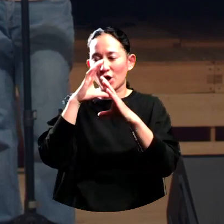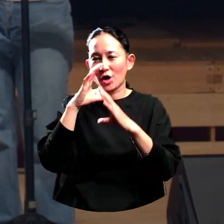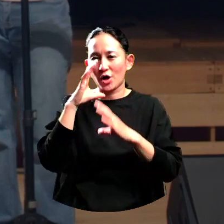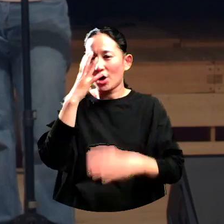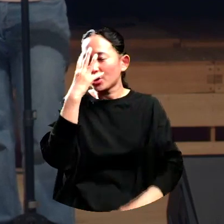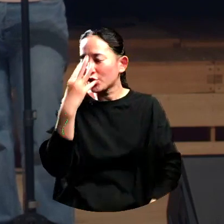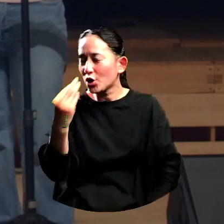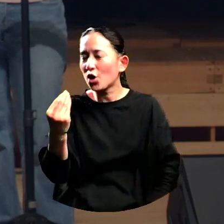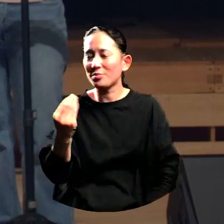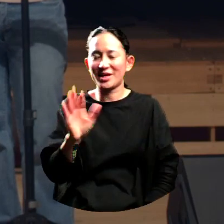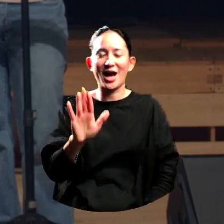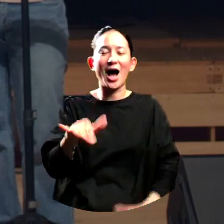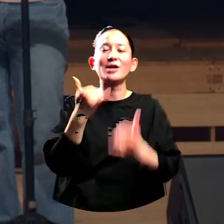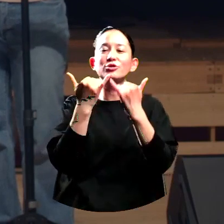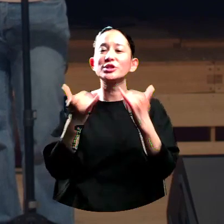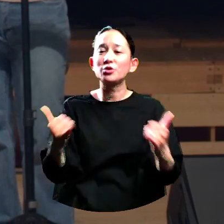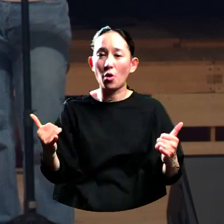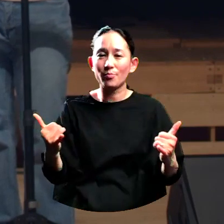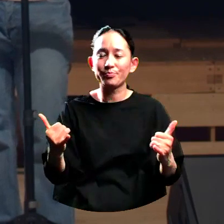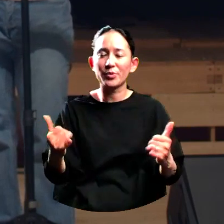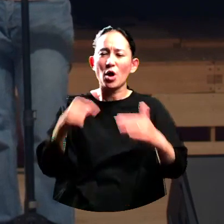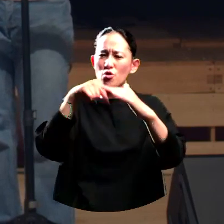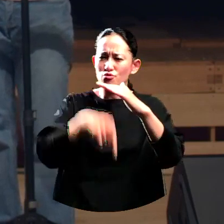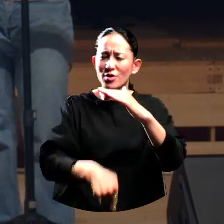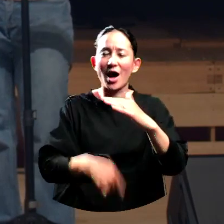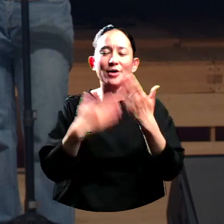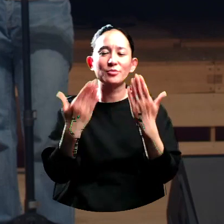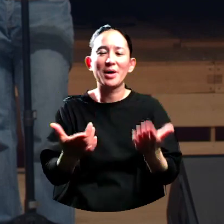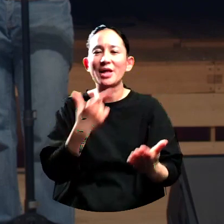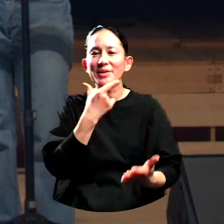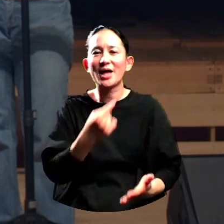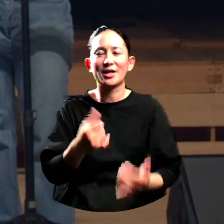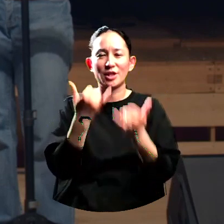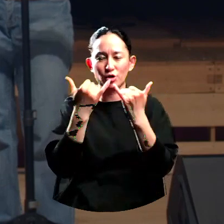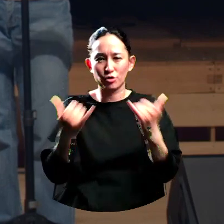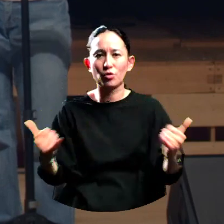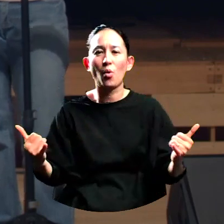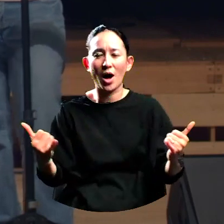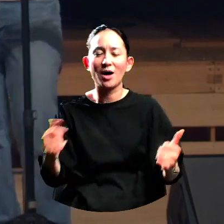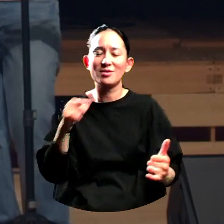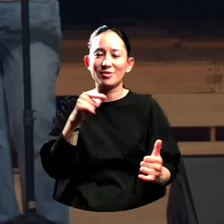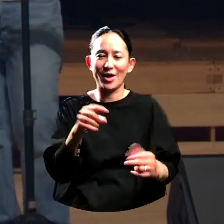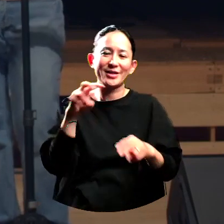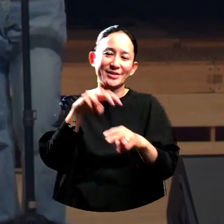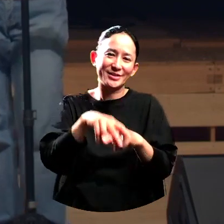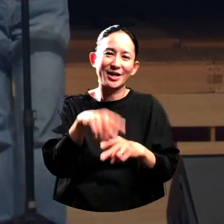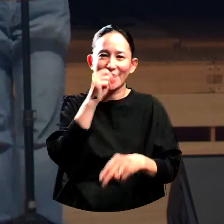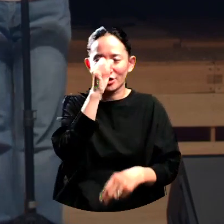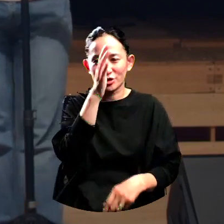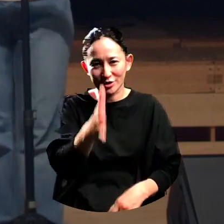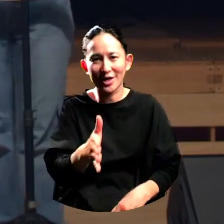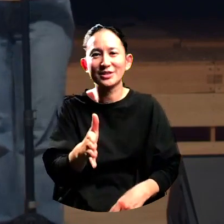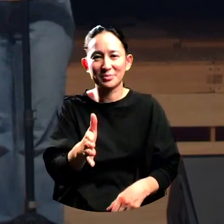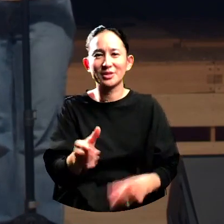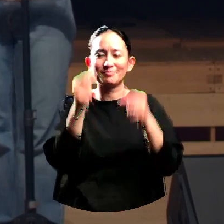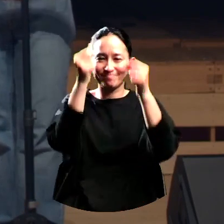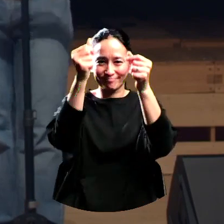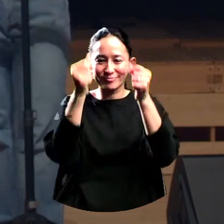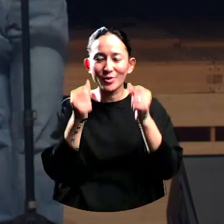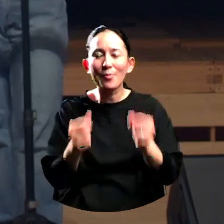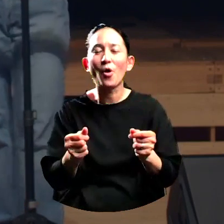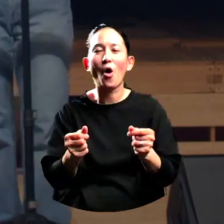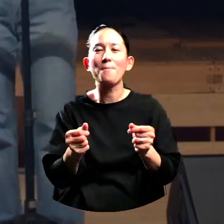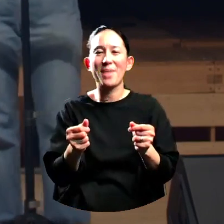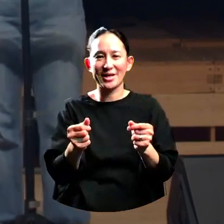葉をもっと深く学びたいということに興味のある方はぜひこの聖書研究会にご参加ください。詳細はニューホープ横浜のウェブサイトを